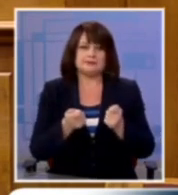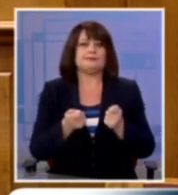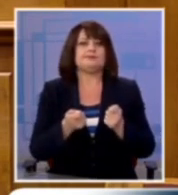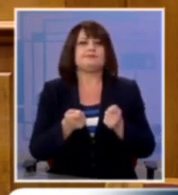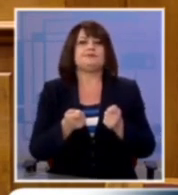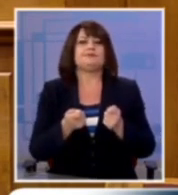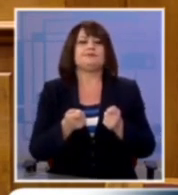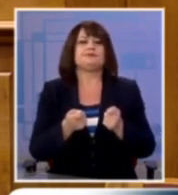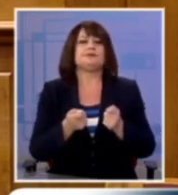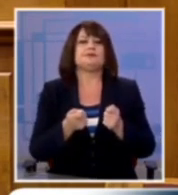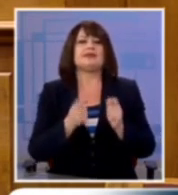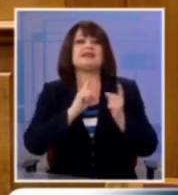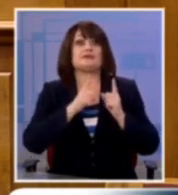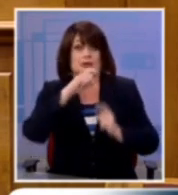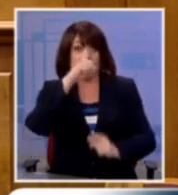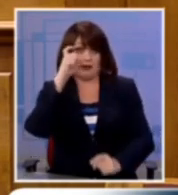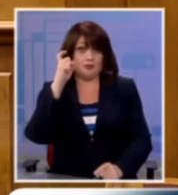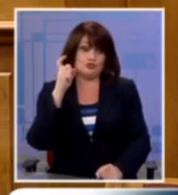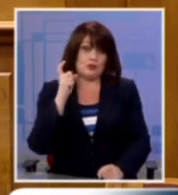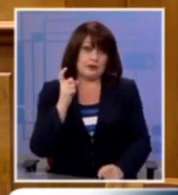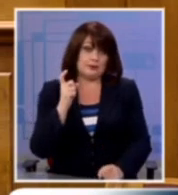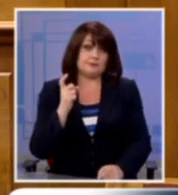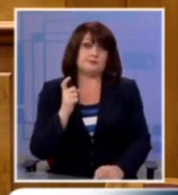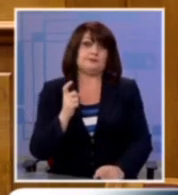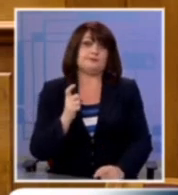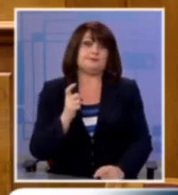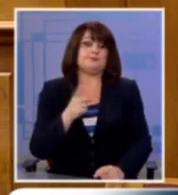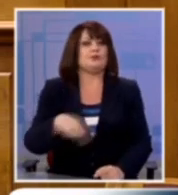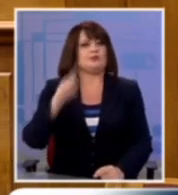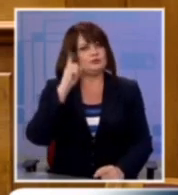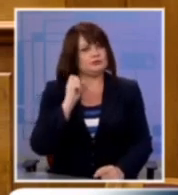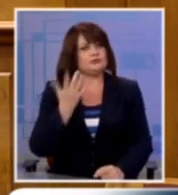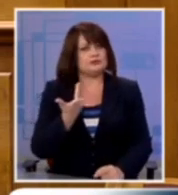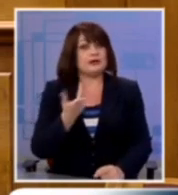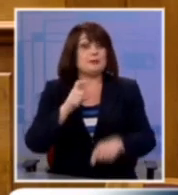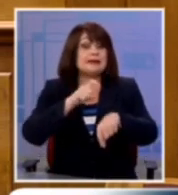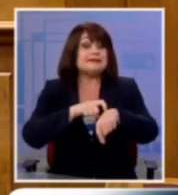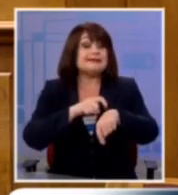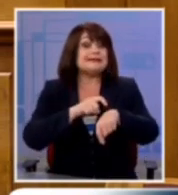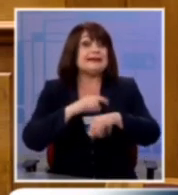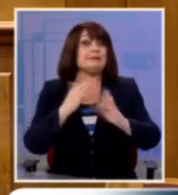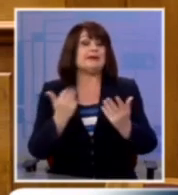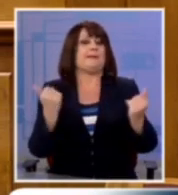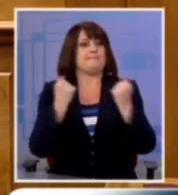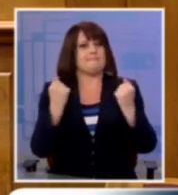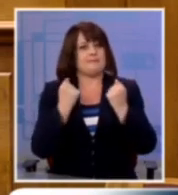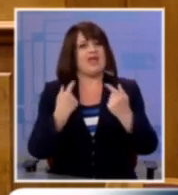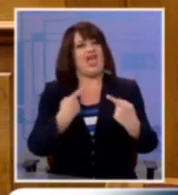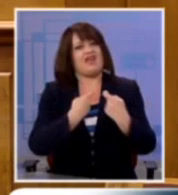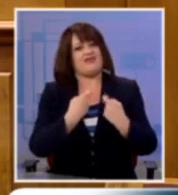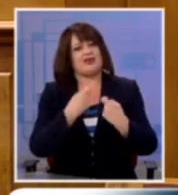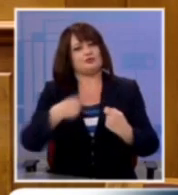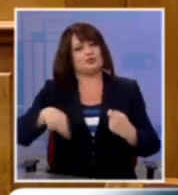Πρόκειται για μια συμφωνία δύσκολη. Όλοι γνωρίζουμε τη συγκυρία, τις πιέσεις και τους